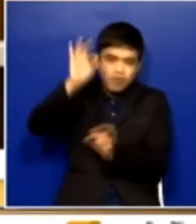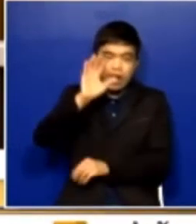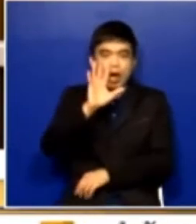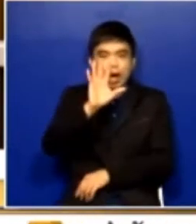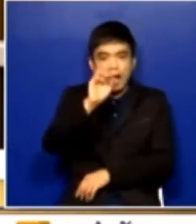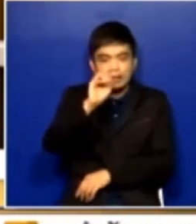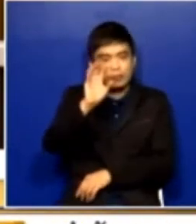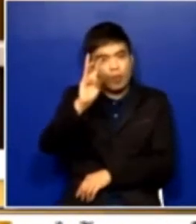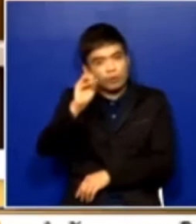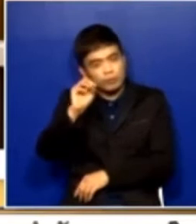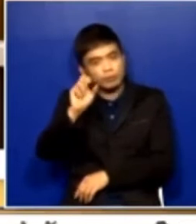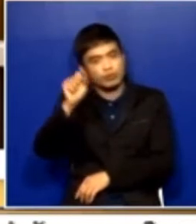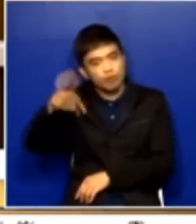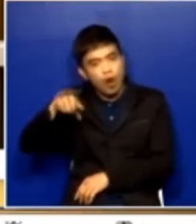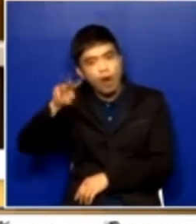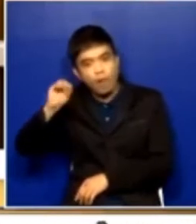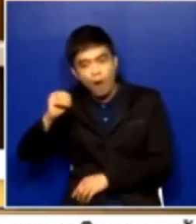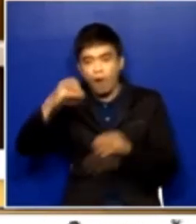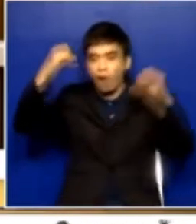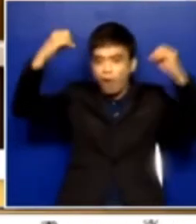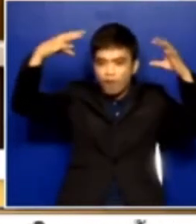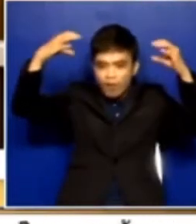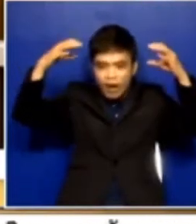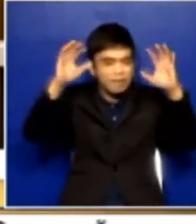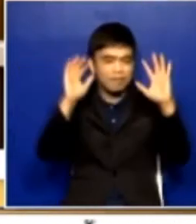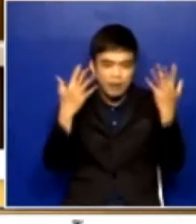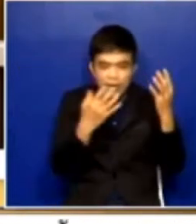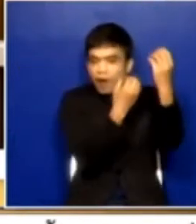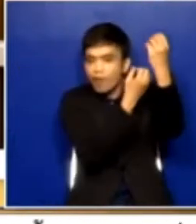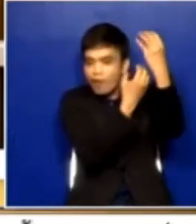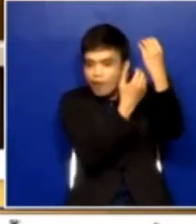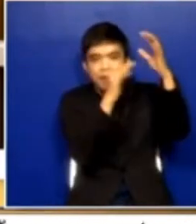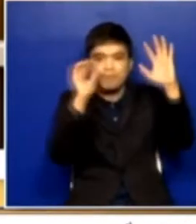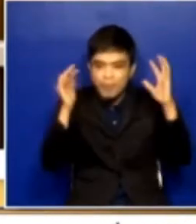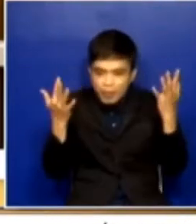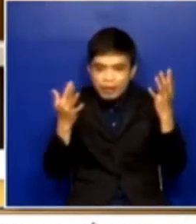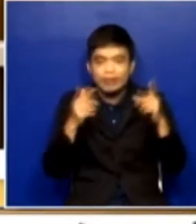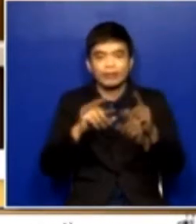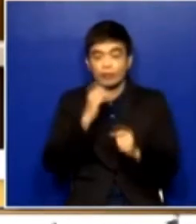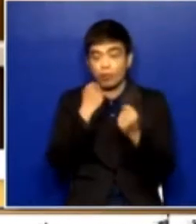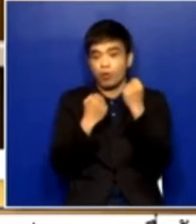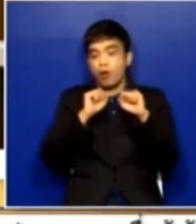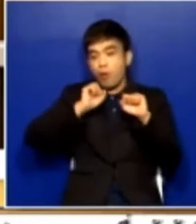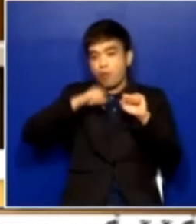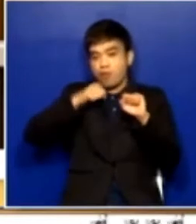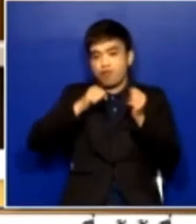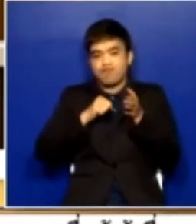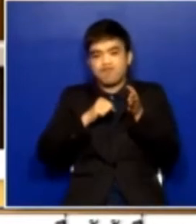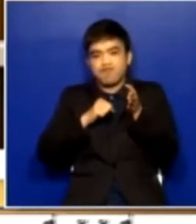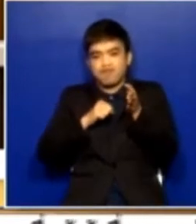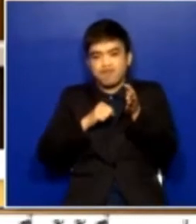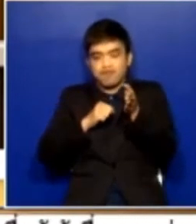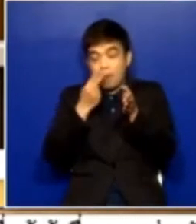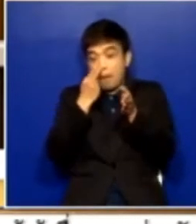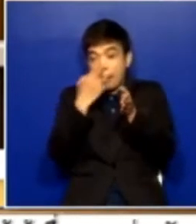ส่องสว่างเพียงพอประจวบกับไม่มีป้ายสัญญาณไฟนะครับทำให้รถจักรยานยนต์นะครับที่วิ่งผ่านไปม